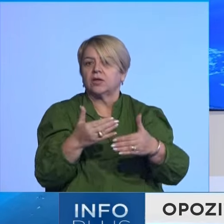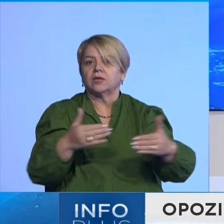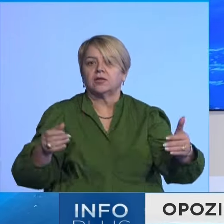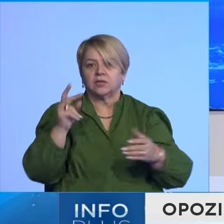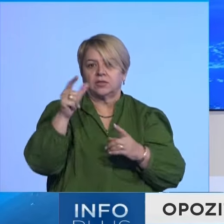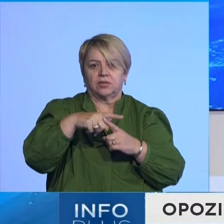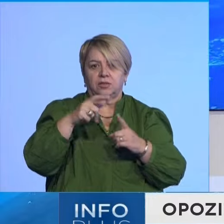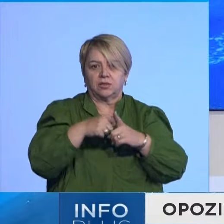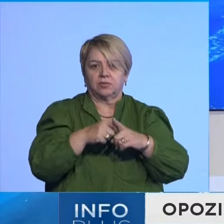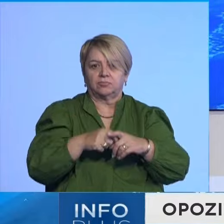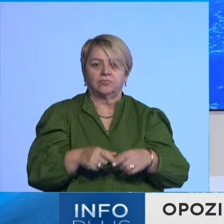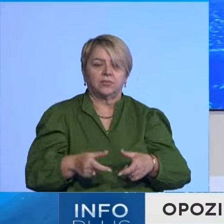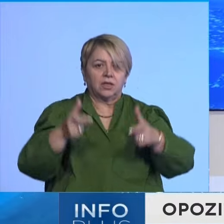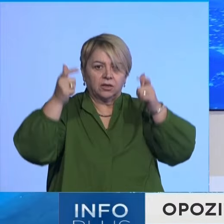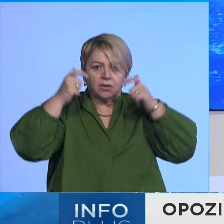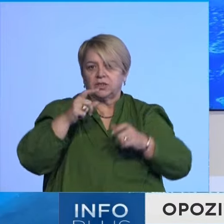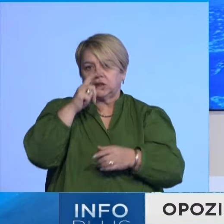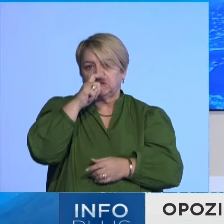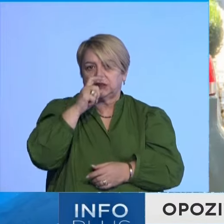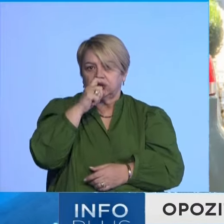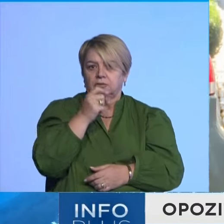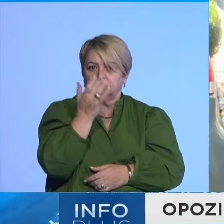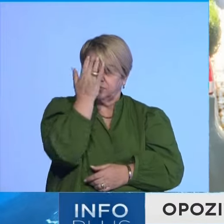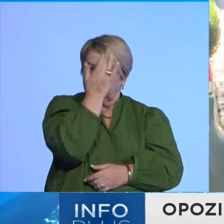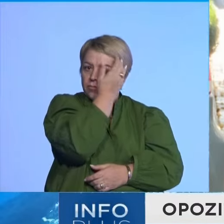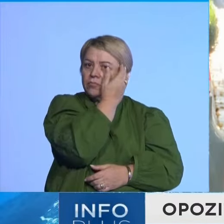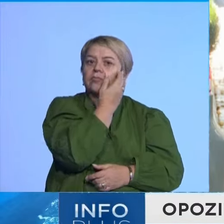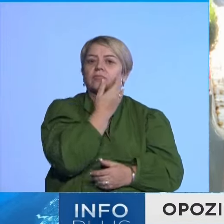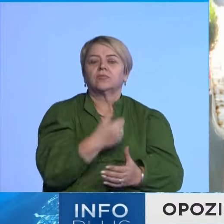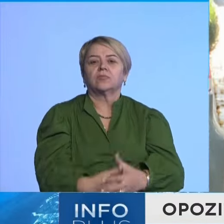vendosur nga një kapele të zez.